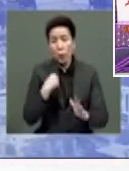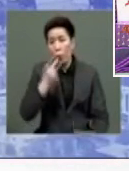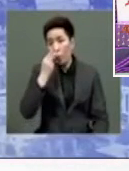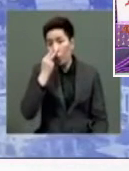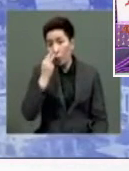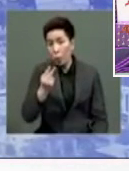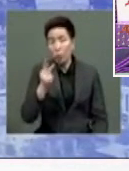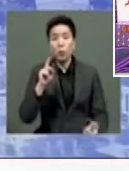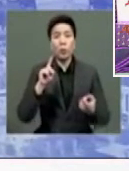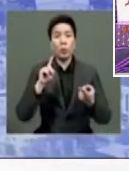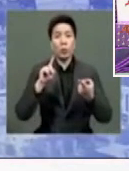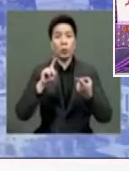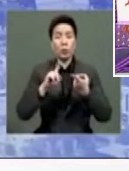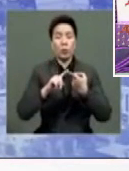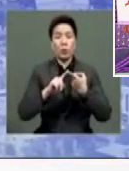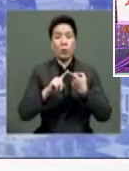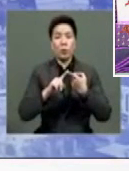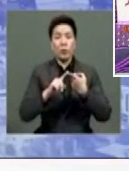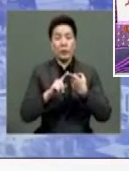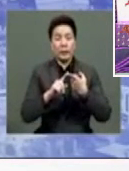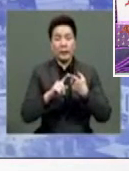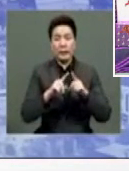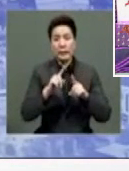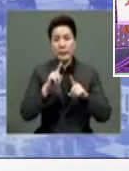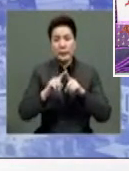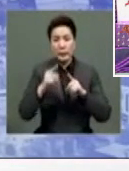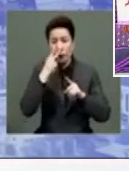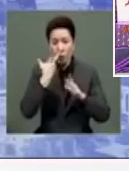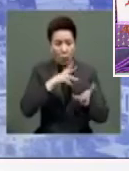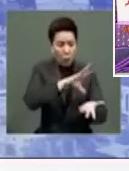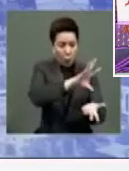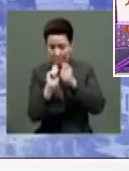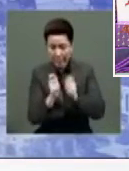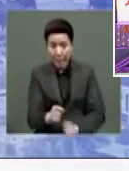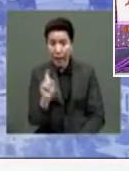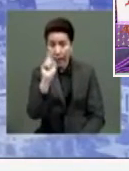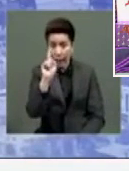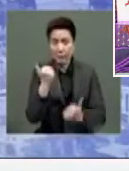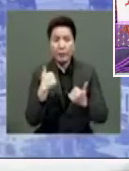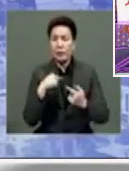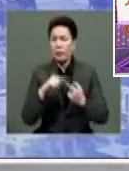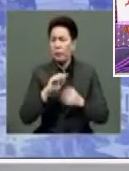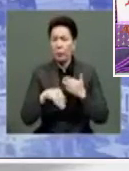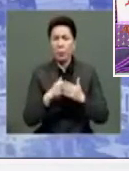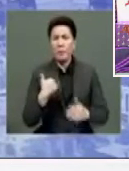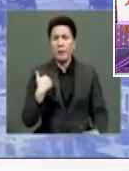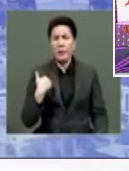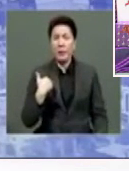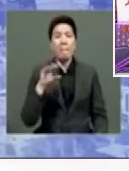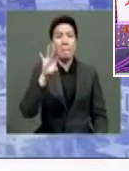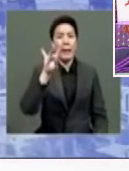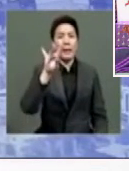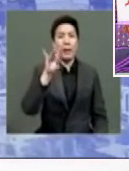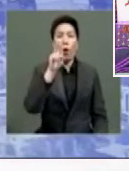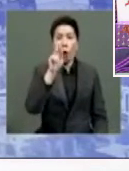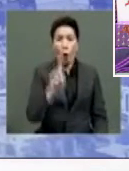สามารถไปได้ค่ะแต่พนักงานเจ้าหน้าที่จะต้องเข้มงวดในการเดินทางอาจจะมีความไม่สบายอยู่บ้างอาจจะเจอด่านตรวจ